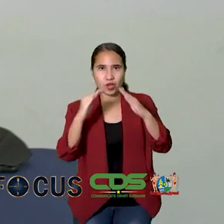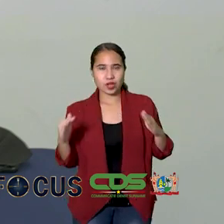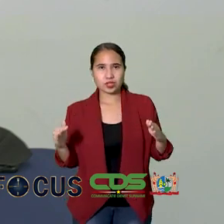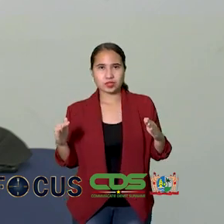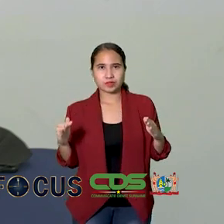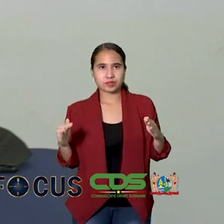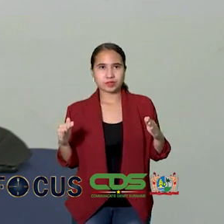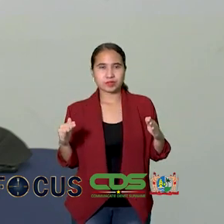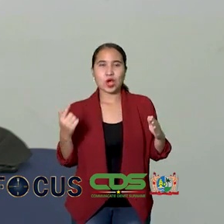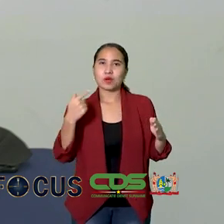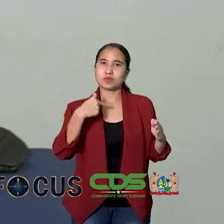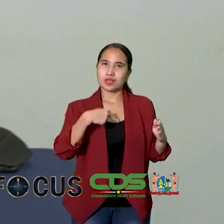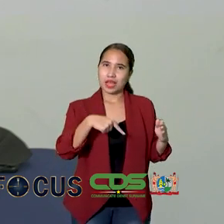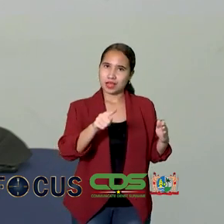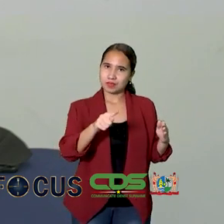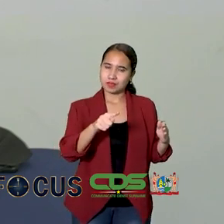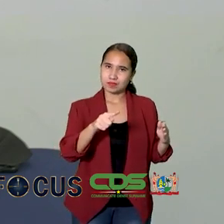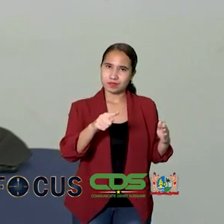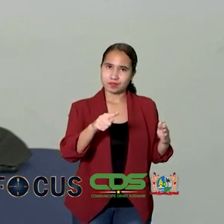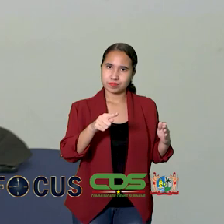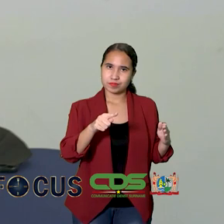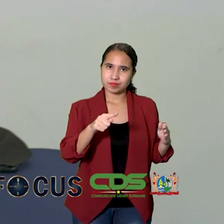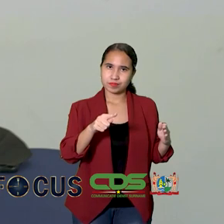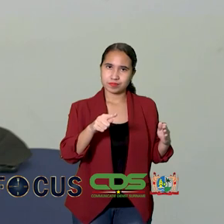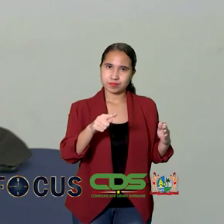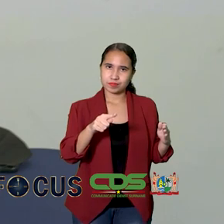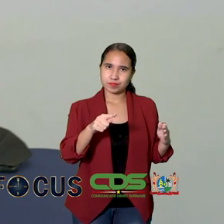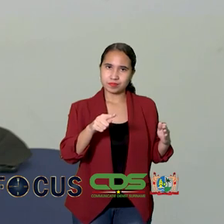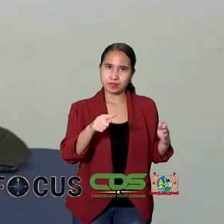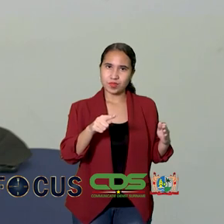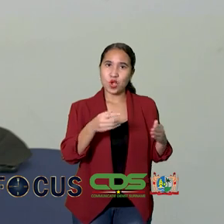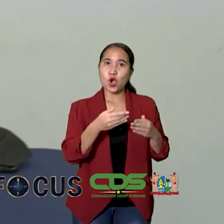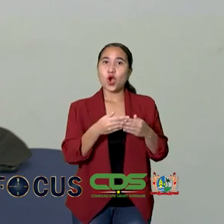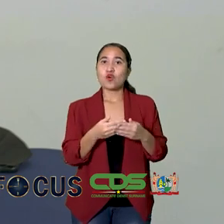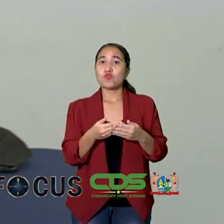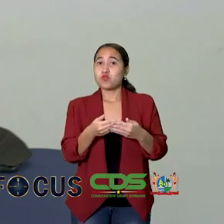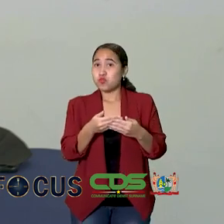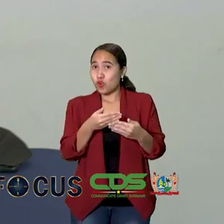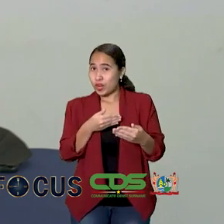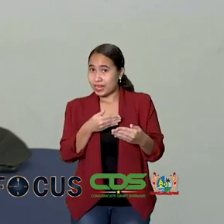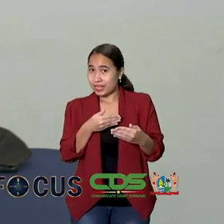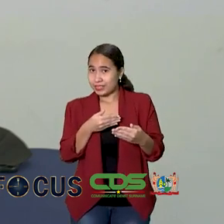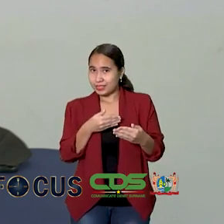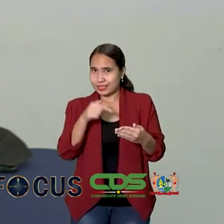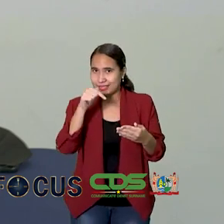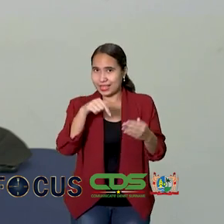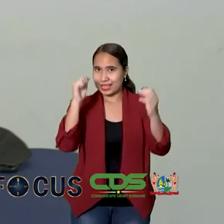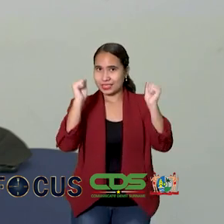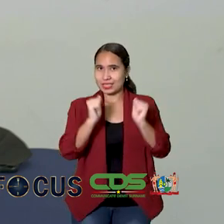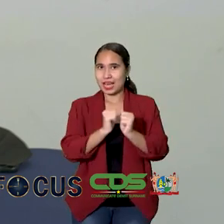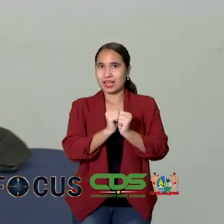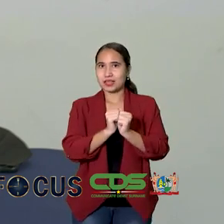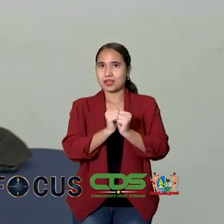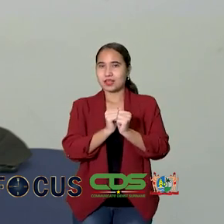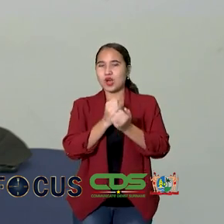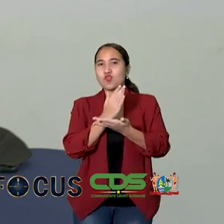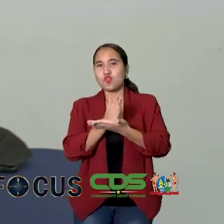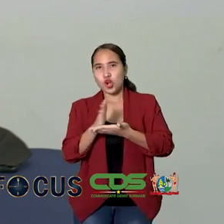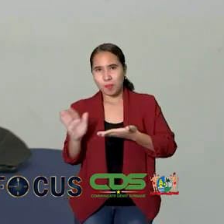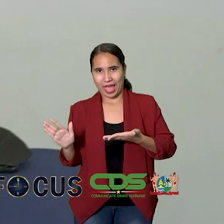Koteka, Pfizer, everyone, Abi, Pfizer, Vos, A, Yari, Disiklari.